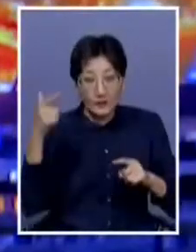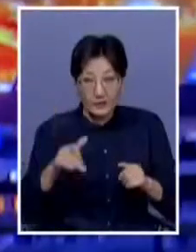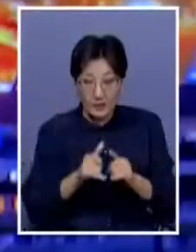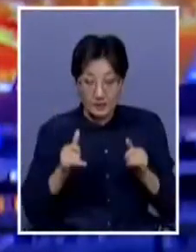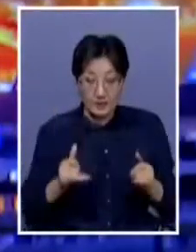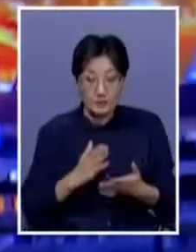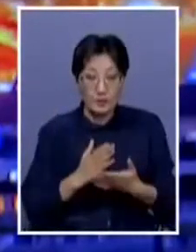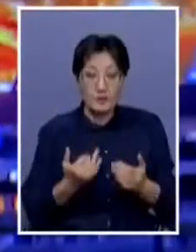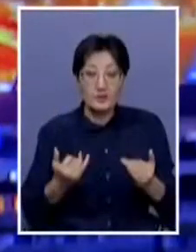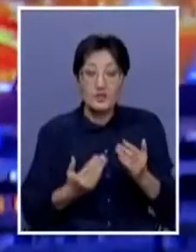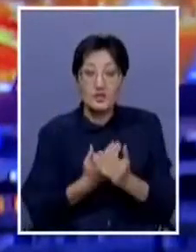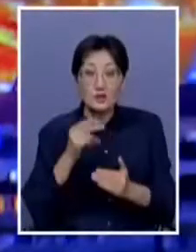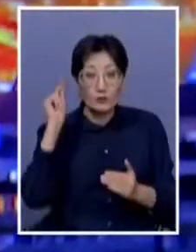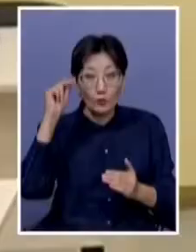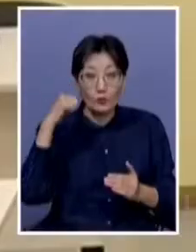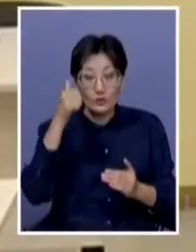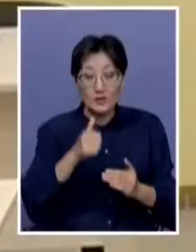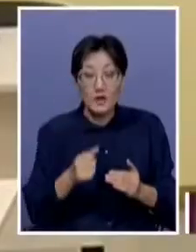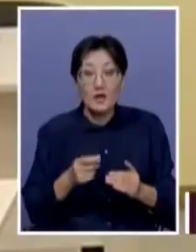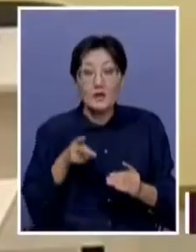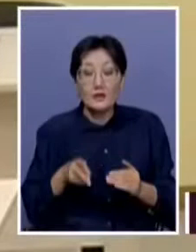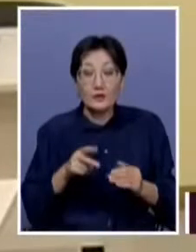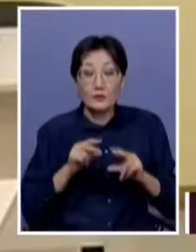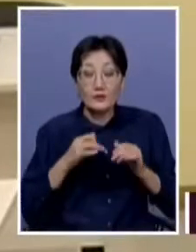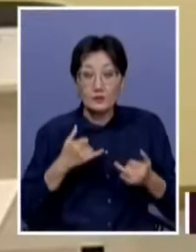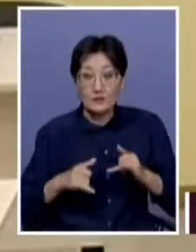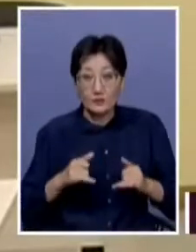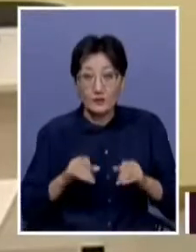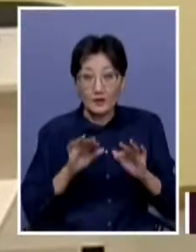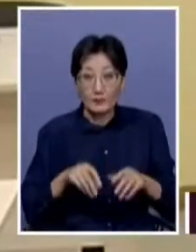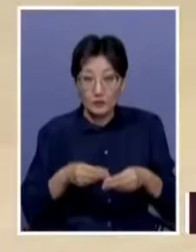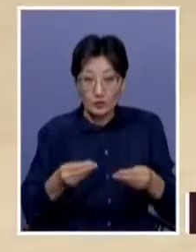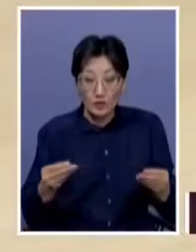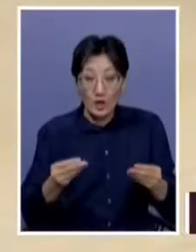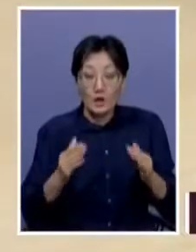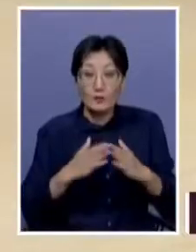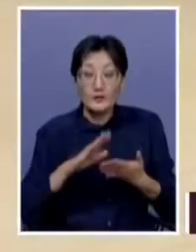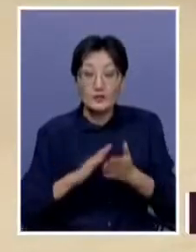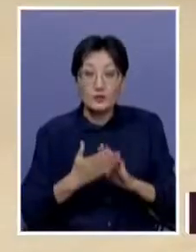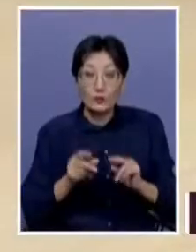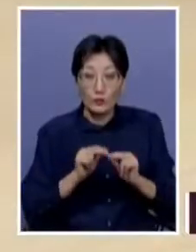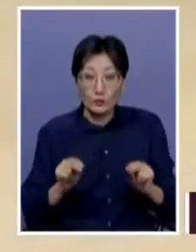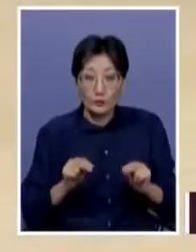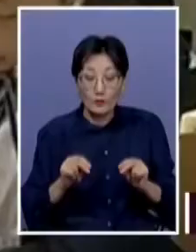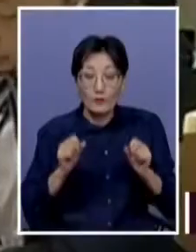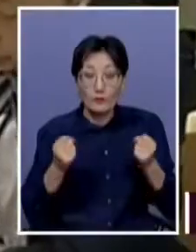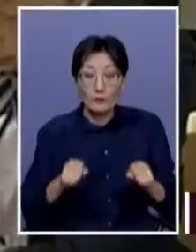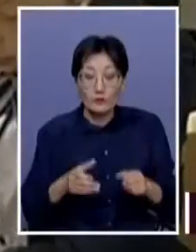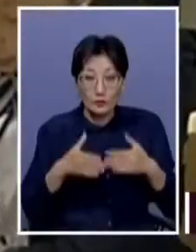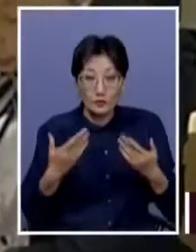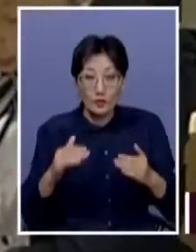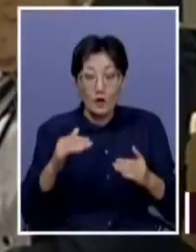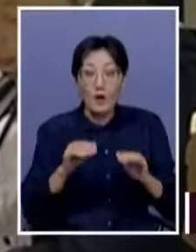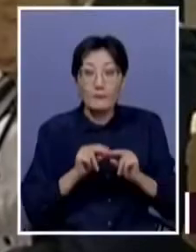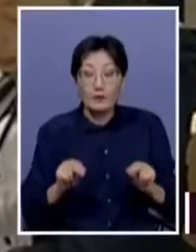артырды. Енді жаңа оқу жылына дейін 2 мыңдай ұстазға компьютер берілмек. Ал үй жағдайында оқытуға мүмкіндігі жоқ мұғалімдерге